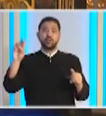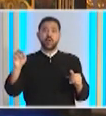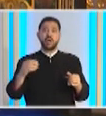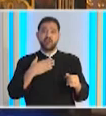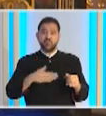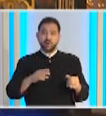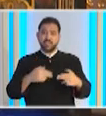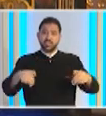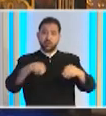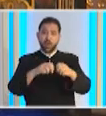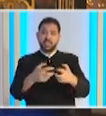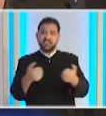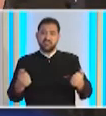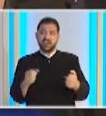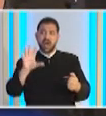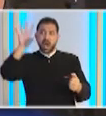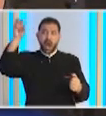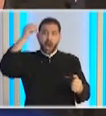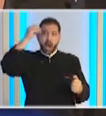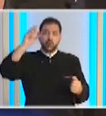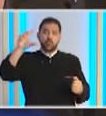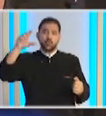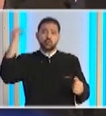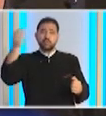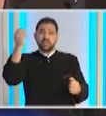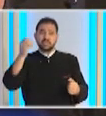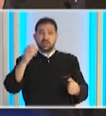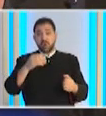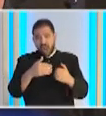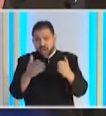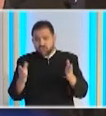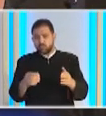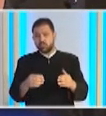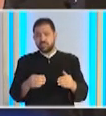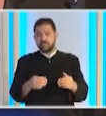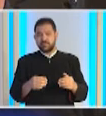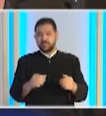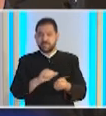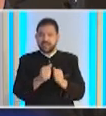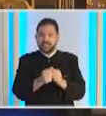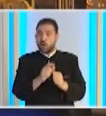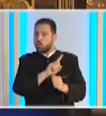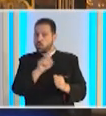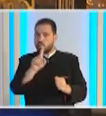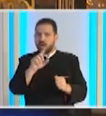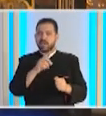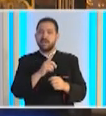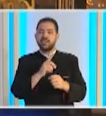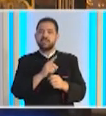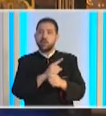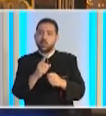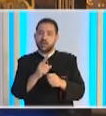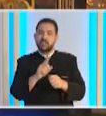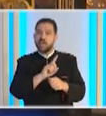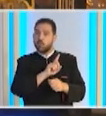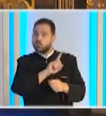voința noastră fără niciun fel de har sau cel puțin în primă instanță sau strict lucrarea harului?